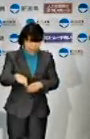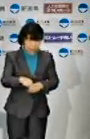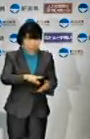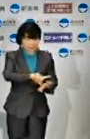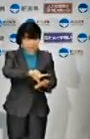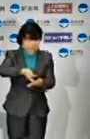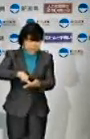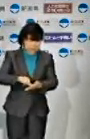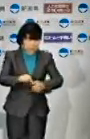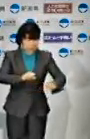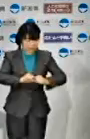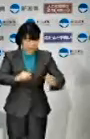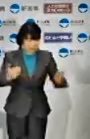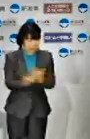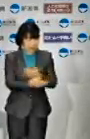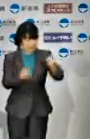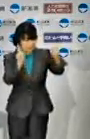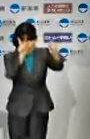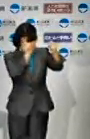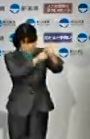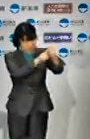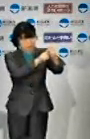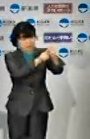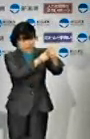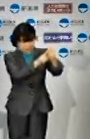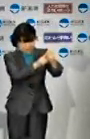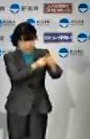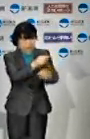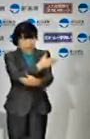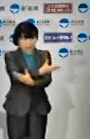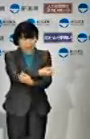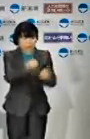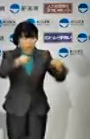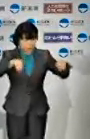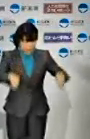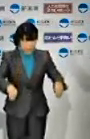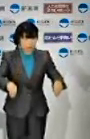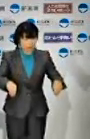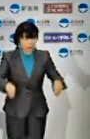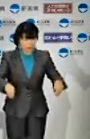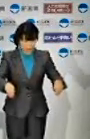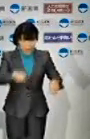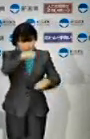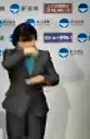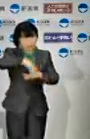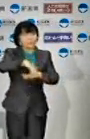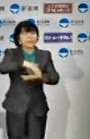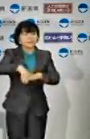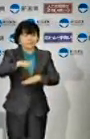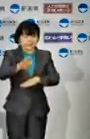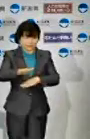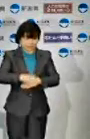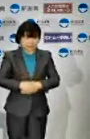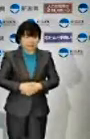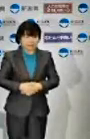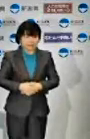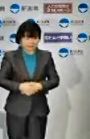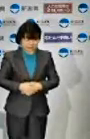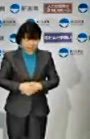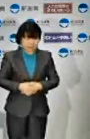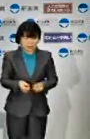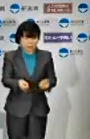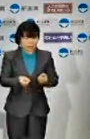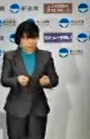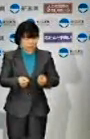地域の活性化、航路の活性化を目指すですね、協定を結ぶことを今予定しておりまして、実務的に調整を進め